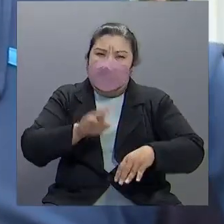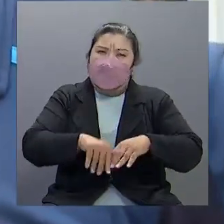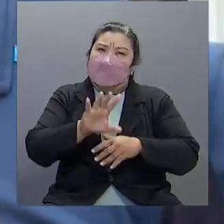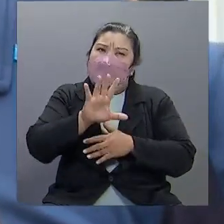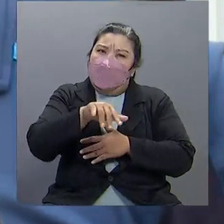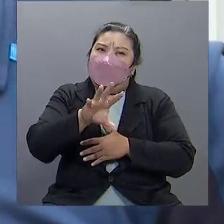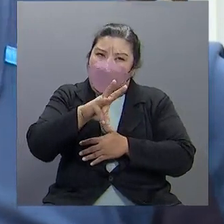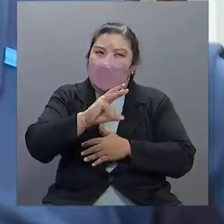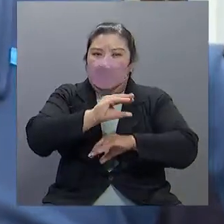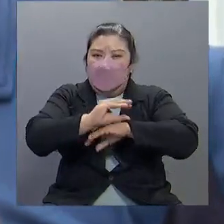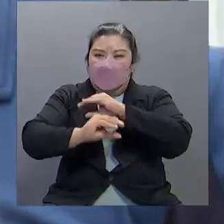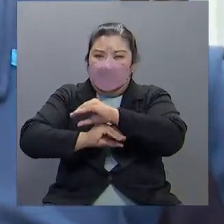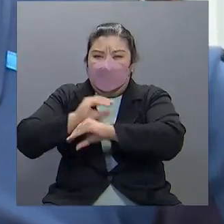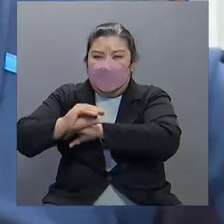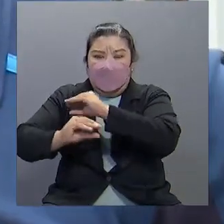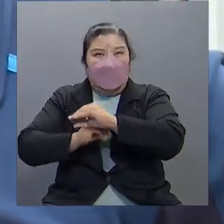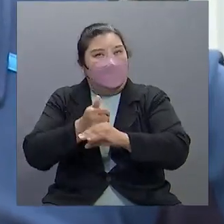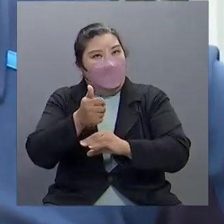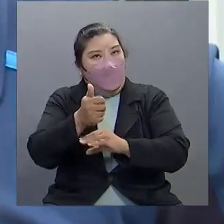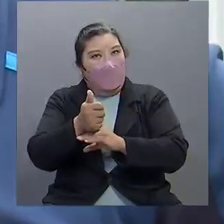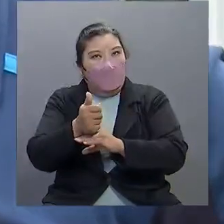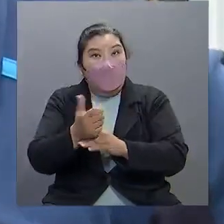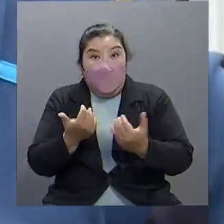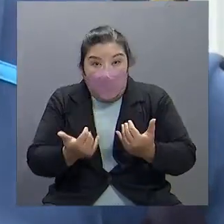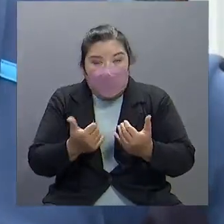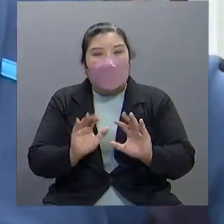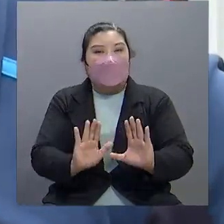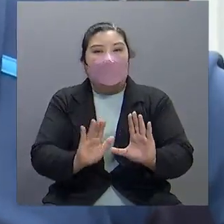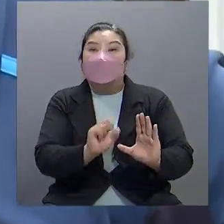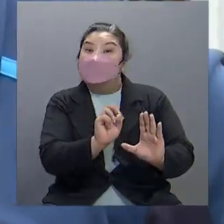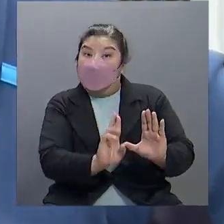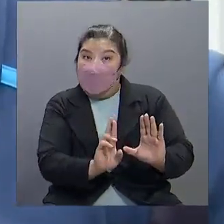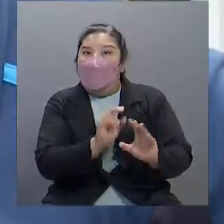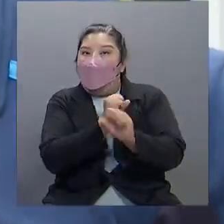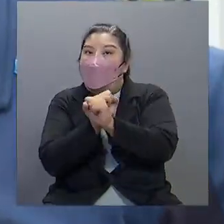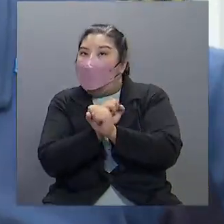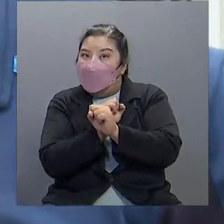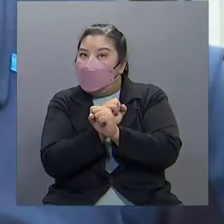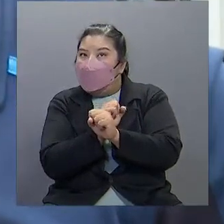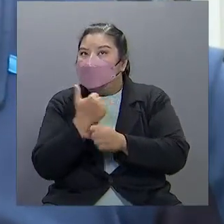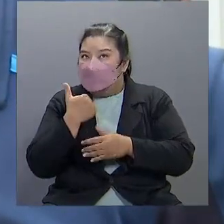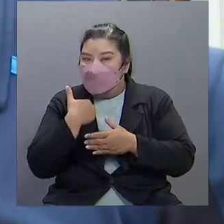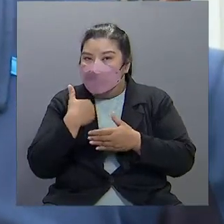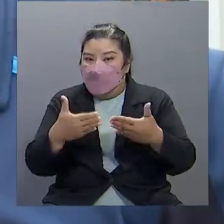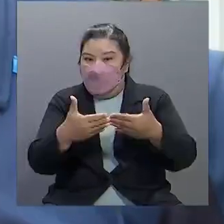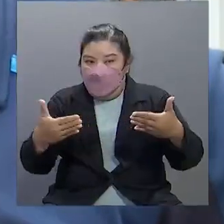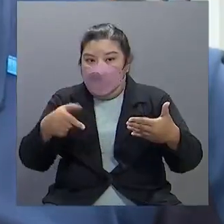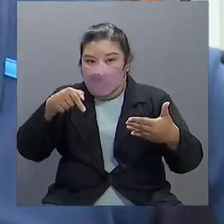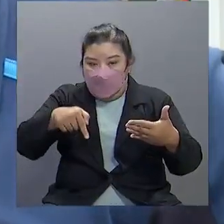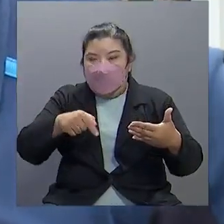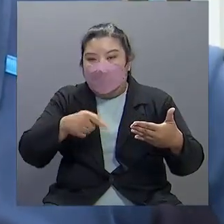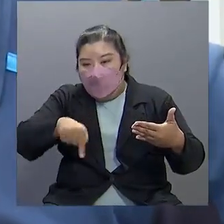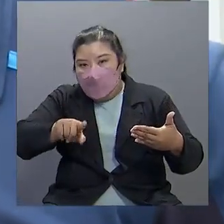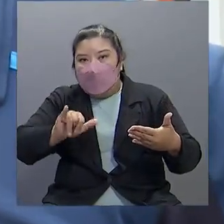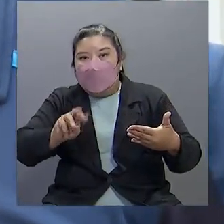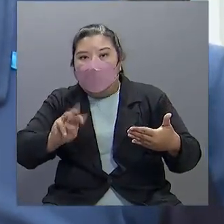ซึ่งเบื้องต้นเลยเนี่ยเราจะไว้ใช้สำรองตามแนวตั้งแต่พื้นที่เขตสาทรยานาวาบางคอแหลมคลองเต